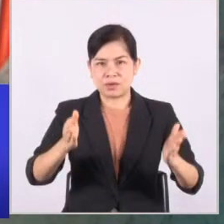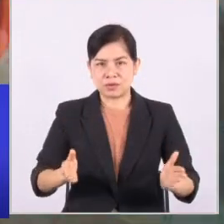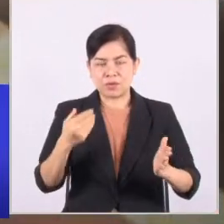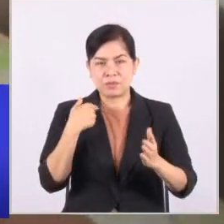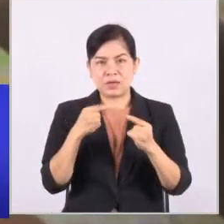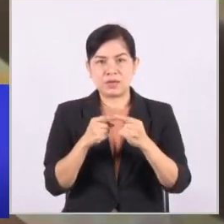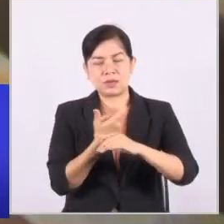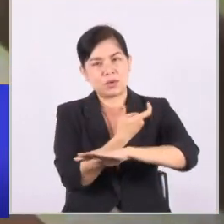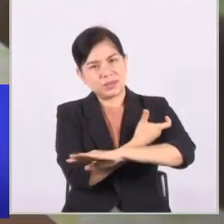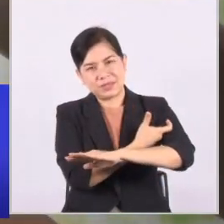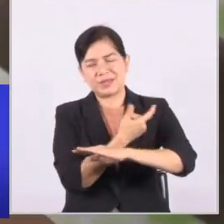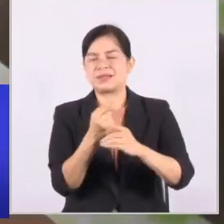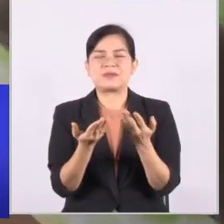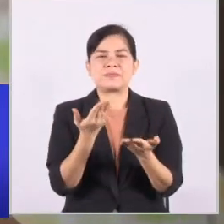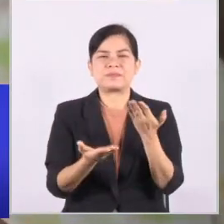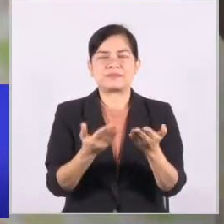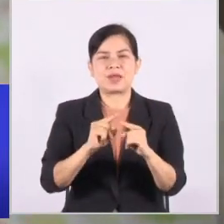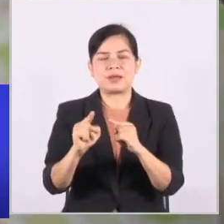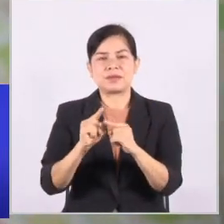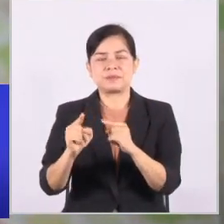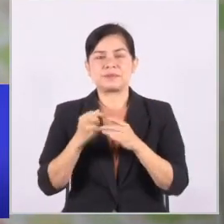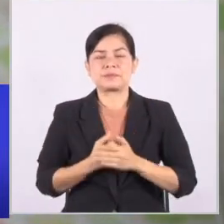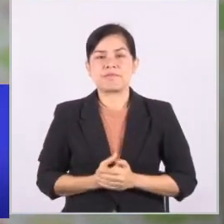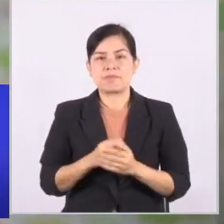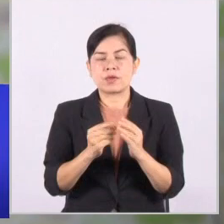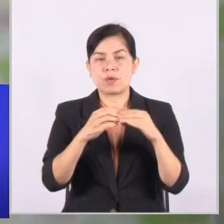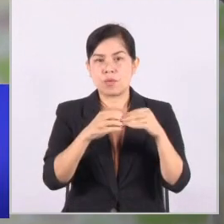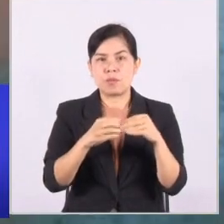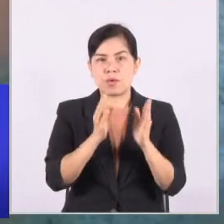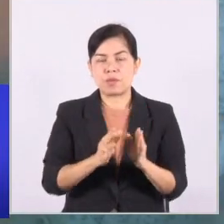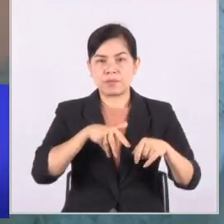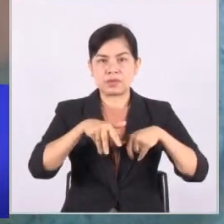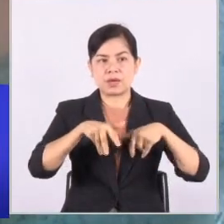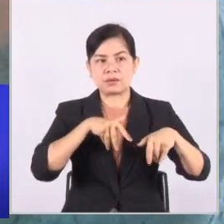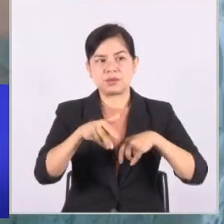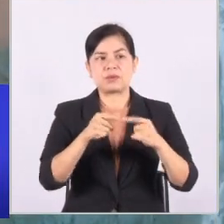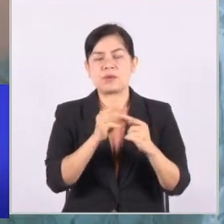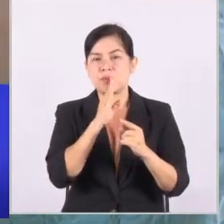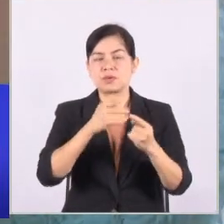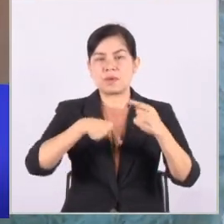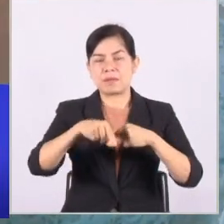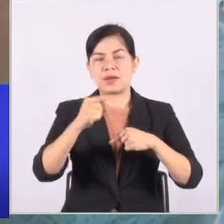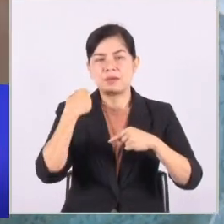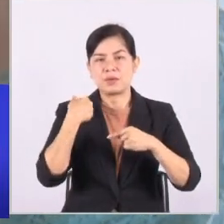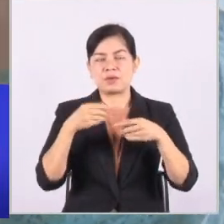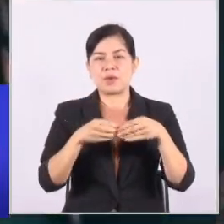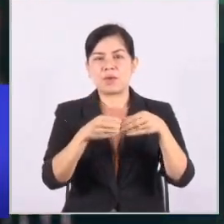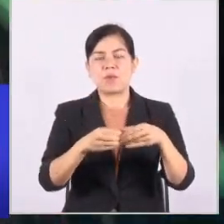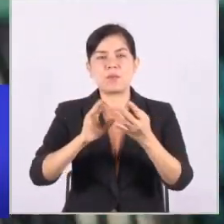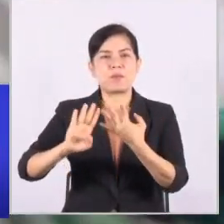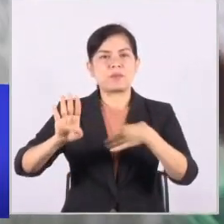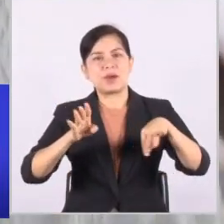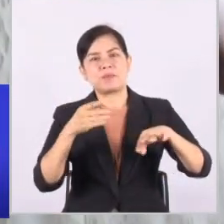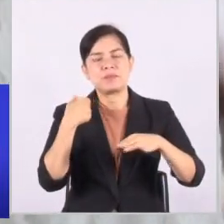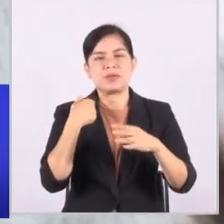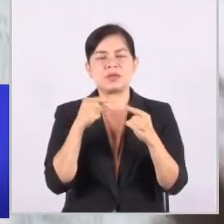ตุ้นอะไรกันก็ว่ากันมานะคะผู้ที่มาร่วมงานที่จะไปแห่นาคเดี๋ยวฉีดวัคซีนกันก่อนดีไหม แล้วจะลำได้ไหมเนี่ย ทำไมอ่ะ ม ัน จะไปขัดเ